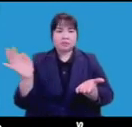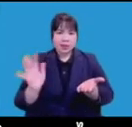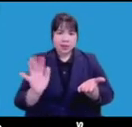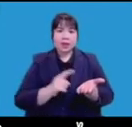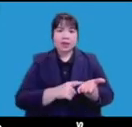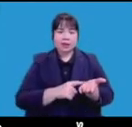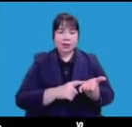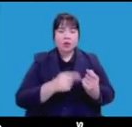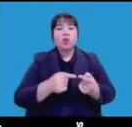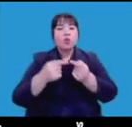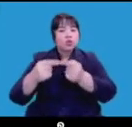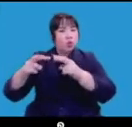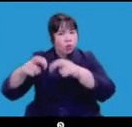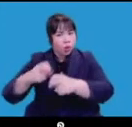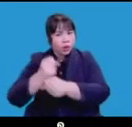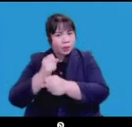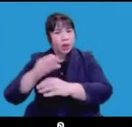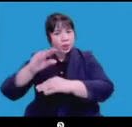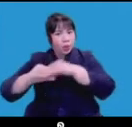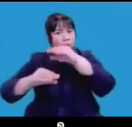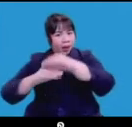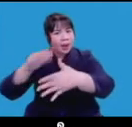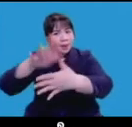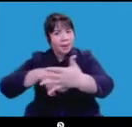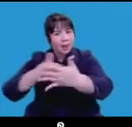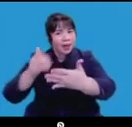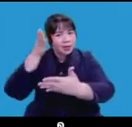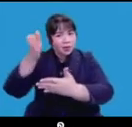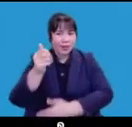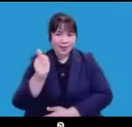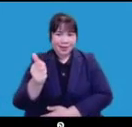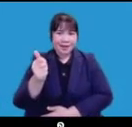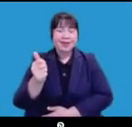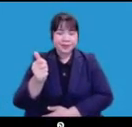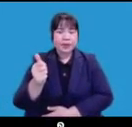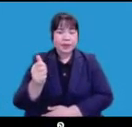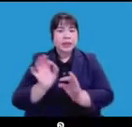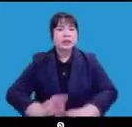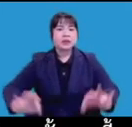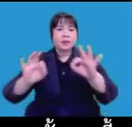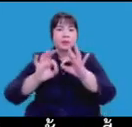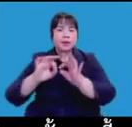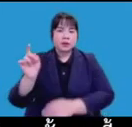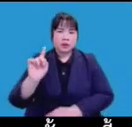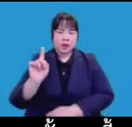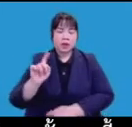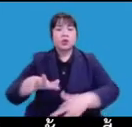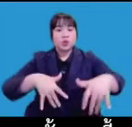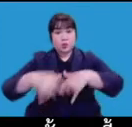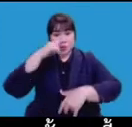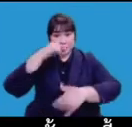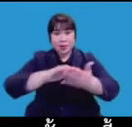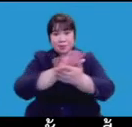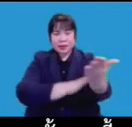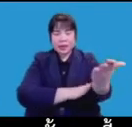บื้องหน้าแต่ว่านำไปสู่การจัดทำโครงการนโยบายที่มันยั่งยืนต่อไปอนาคตนะครับซึ่งสำคัญสุดคือส่งผลต่อการที่ประชาชนคนไทยทุกคน